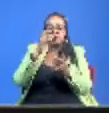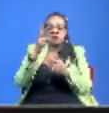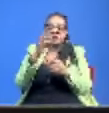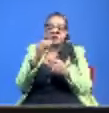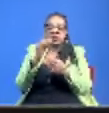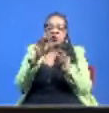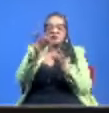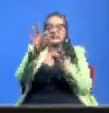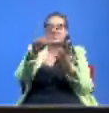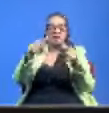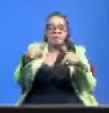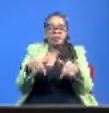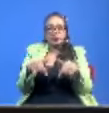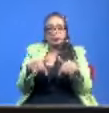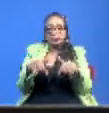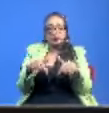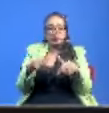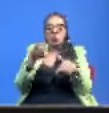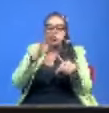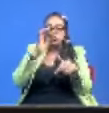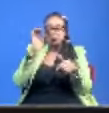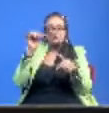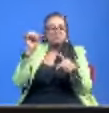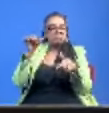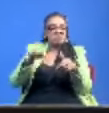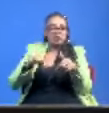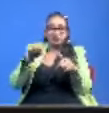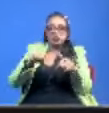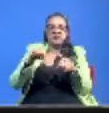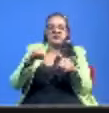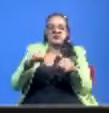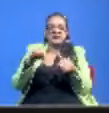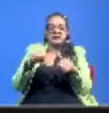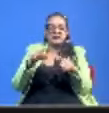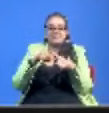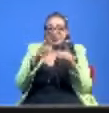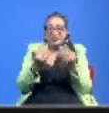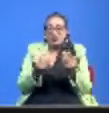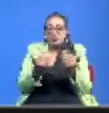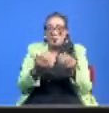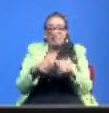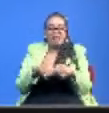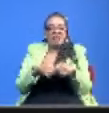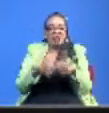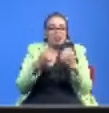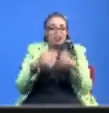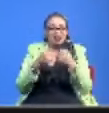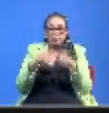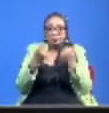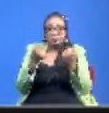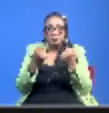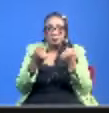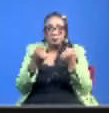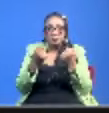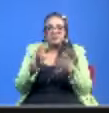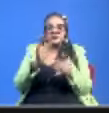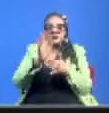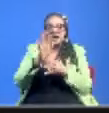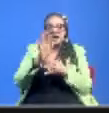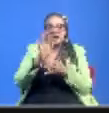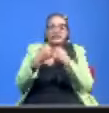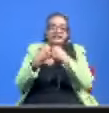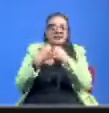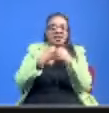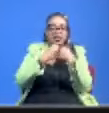from here. Maji ni mbaya. Zamani maji mzuri, lakini sasa imeharibika. Wakazi hawa wanakabiliwa na changamoto